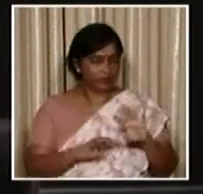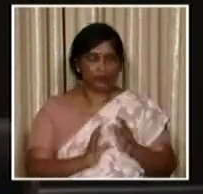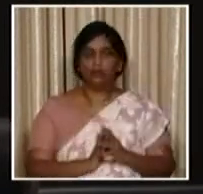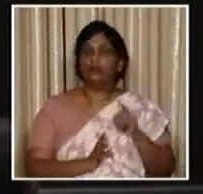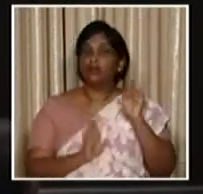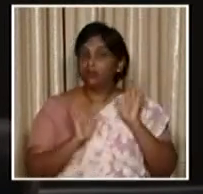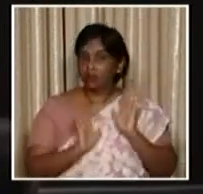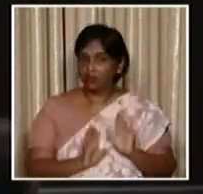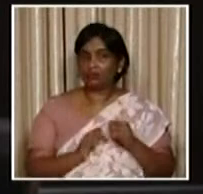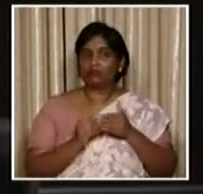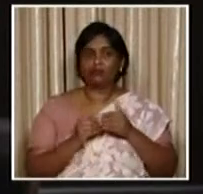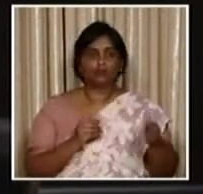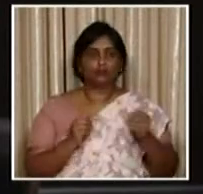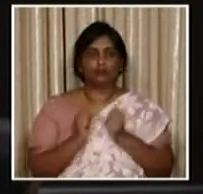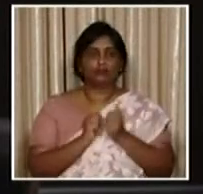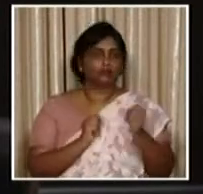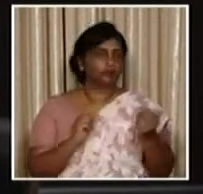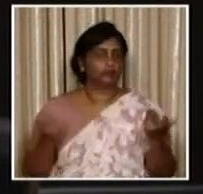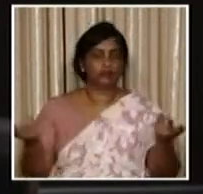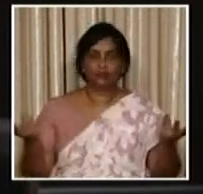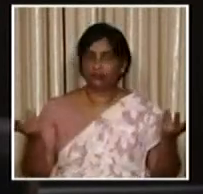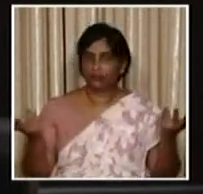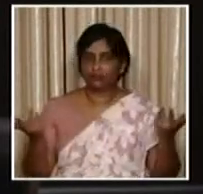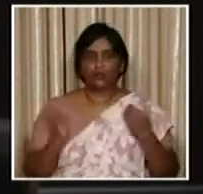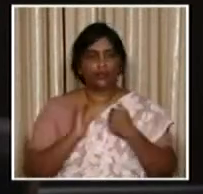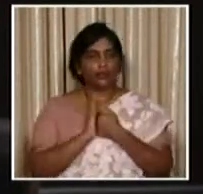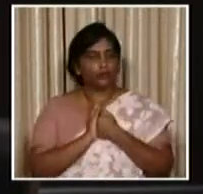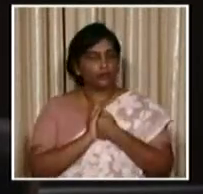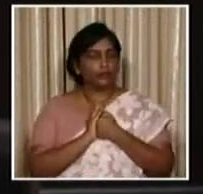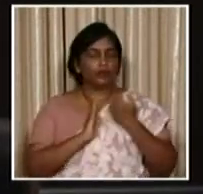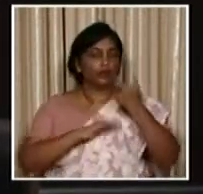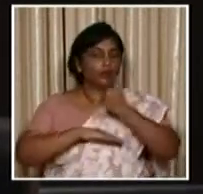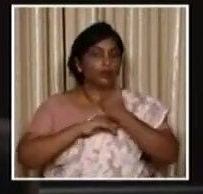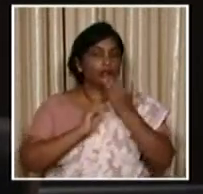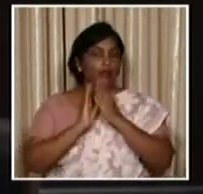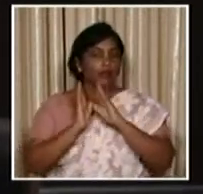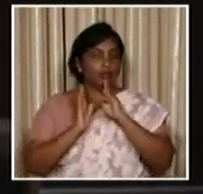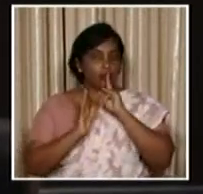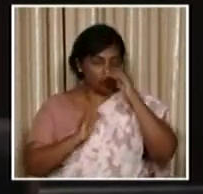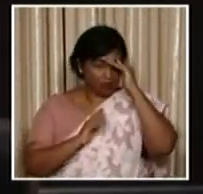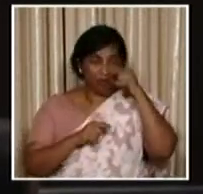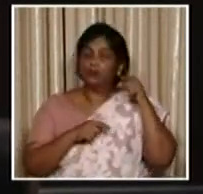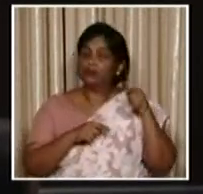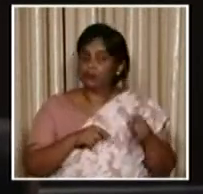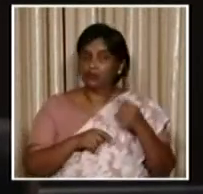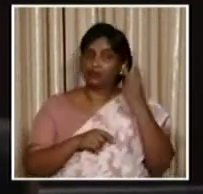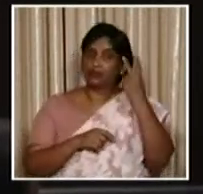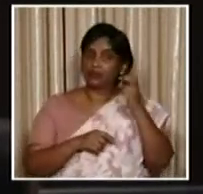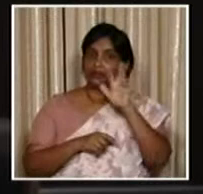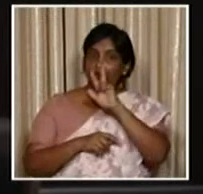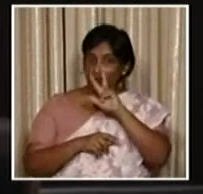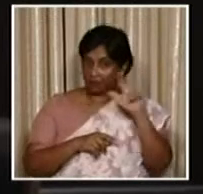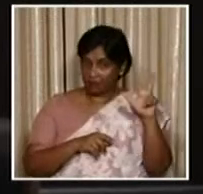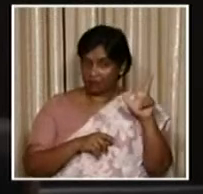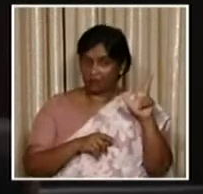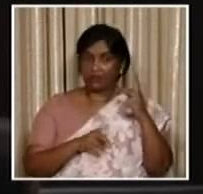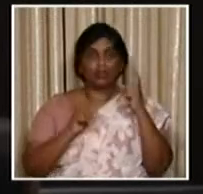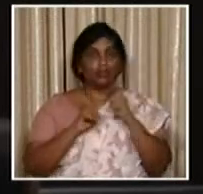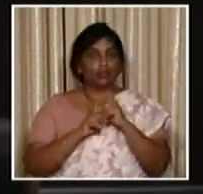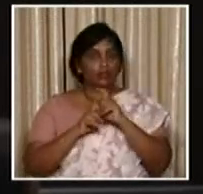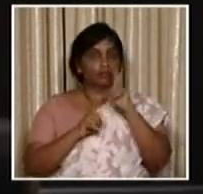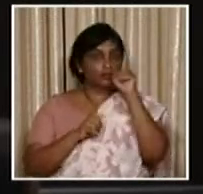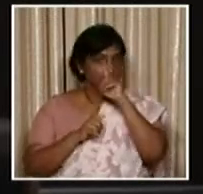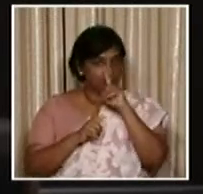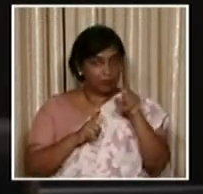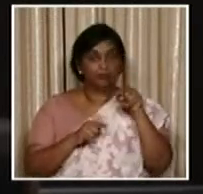තියෙනවා හැබැයි මේ වෙනුවෙන් කටයුතු කරන්නේ ගරු මූලාසනේ කතානායකතුමනි මේ 2018 දෙසැම්බර්